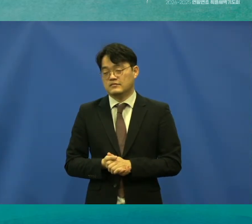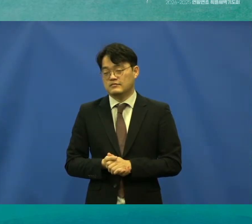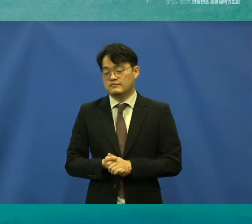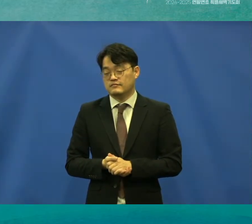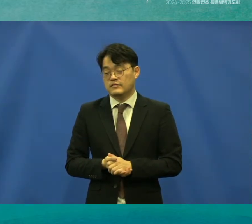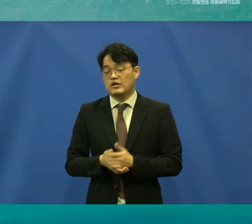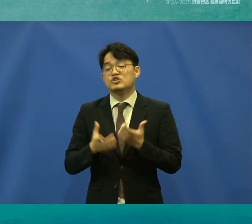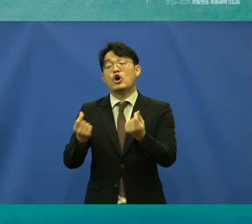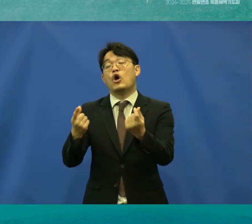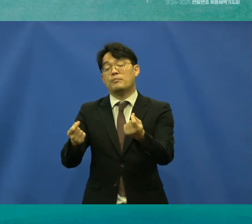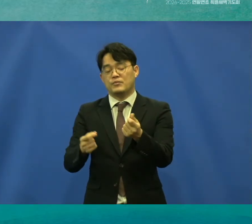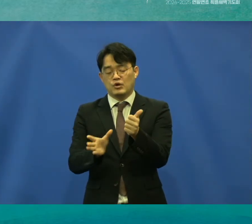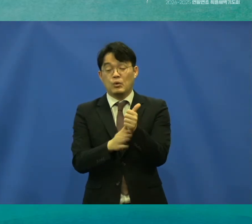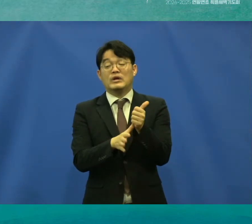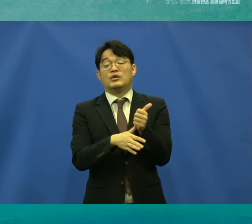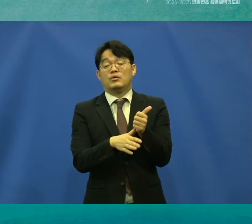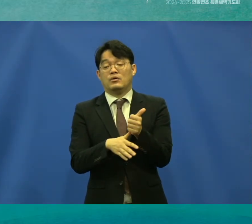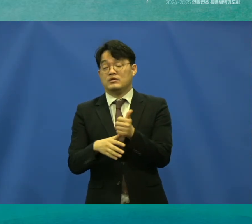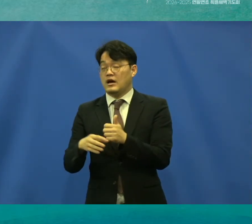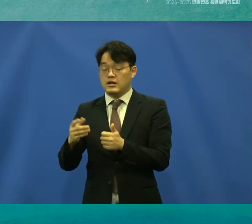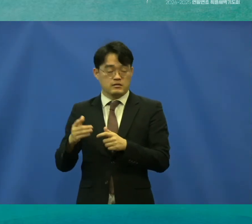요나스를 대하는 우리가 답을 할 차례,